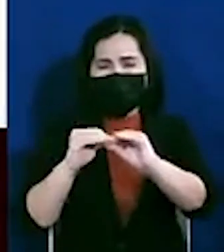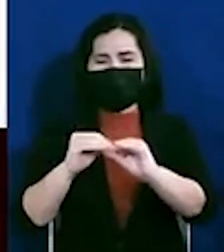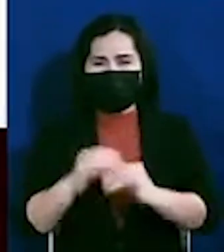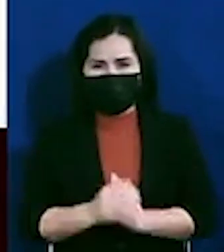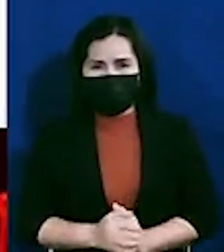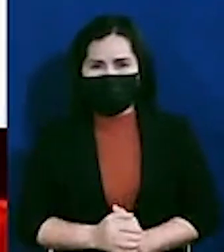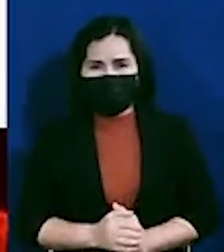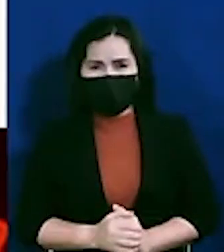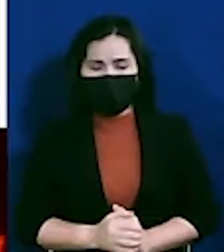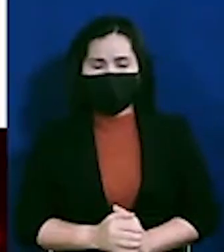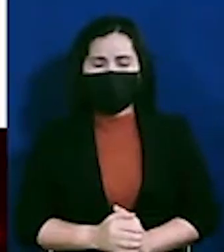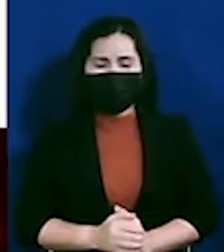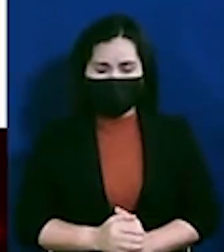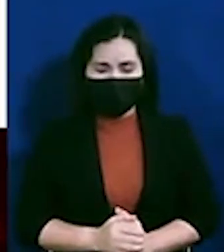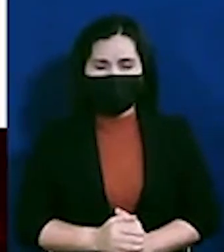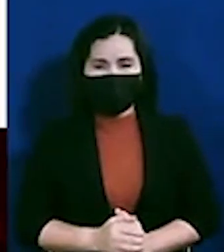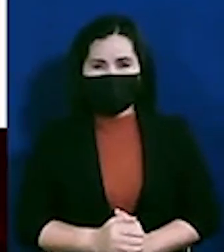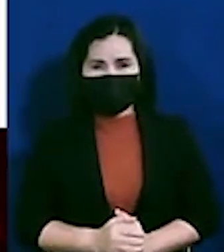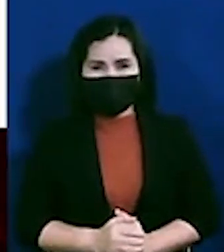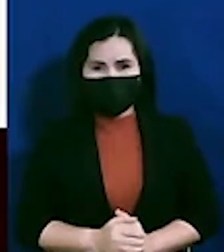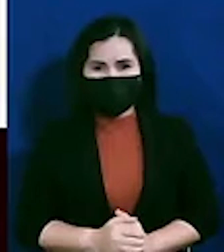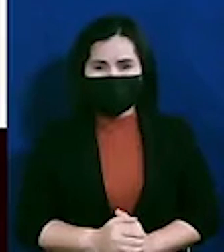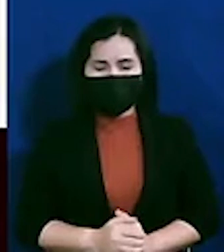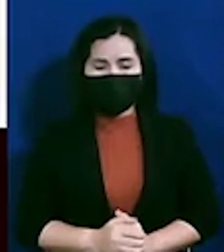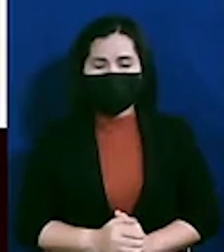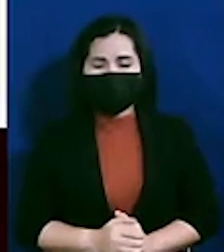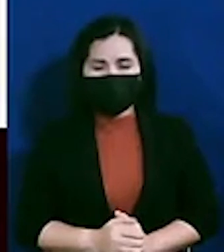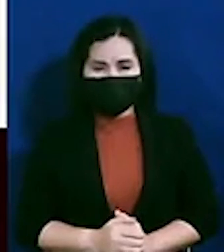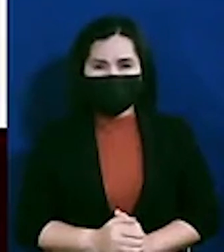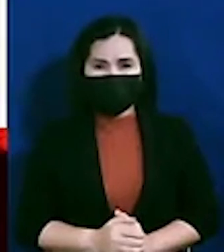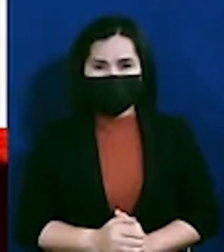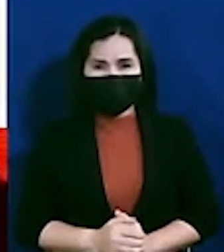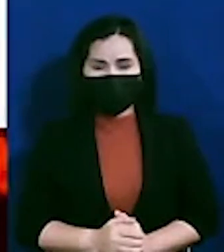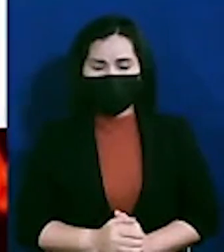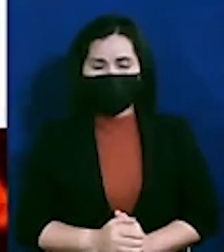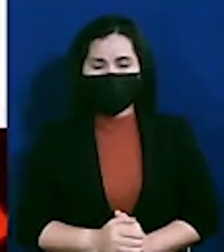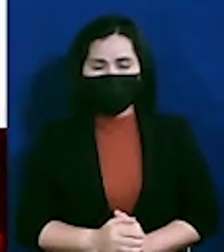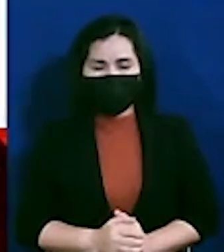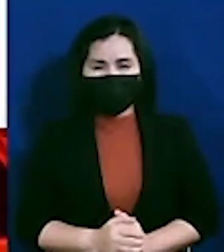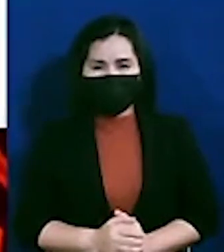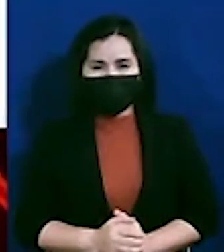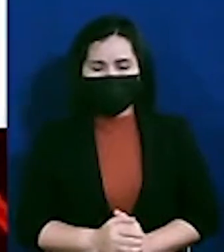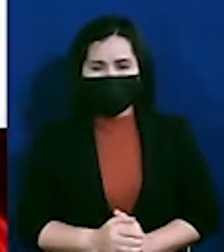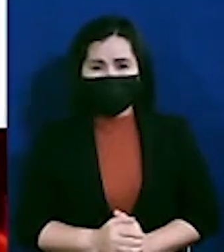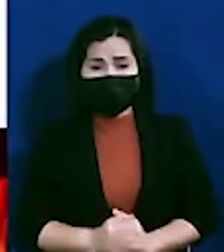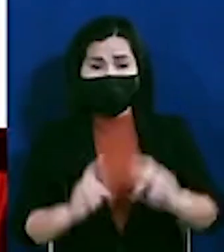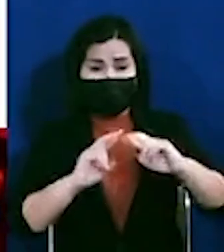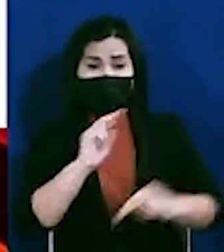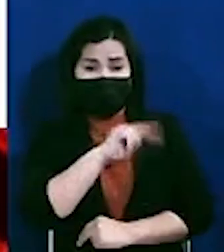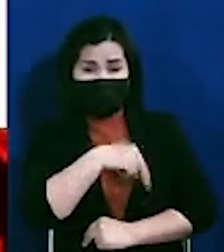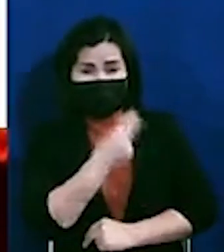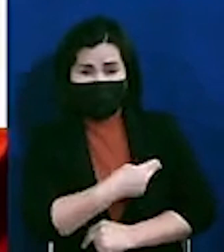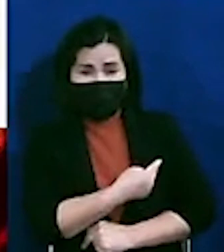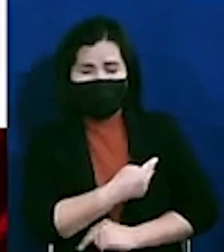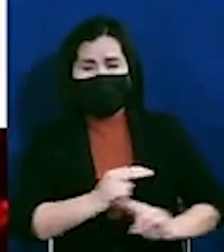ได้รับตั๋วที่จะให้ตรวจ rt-pcrอยู่แล้วนะครับเพราะฉะนั้นจึงต้องกำหนดว่าไม่ได้เปิดให้อะคลีนิคไหนอะที่